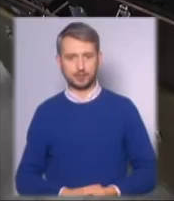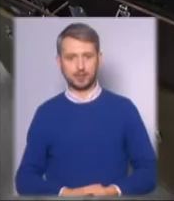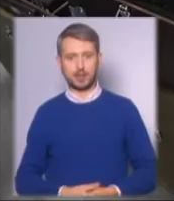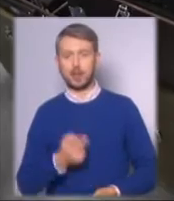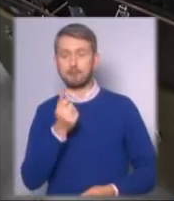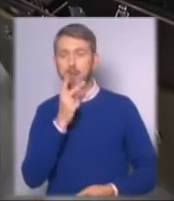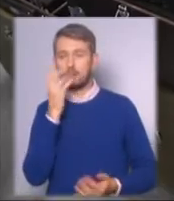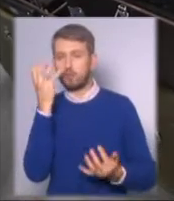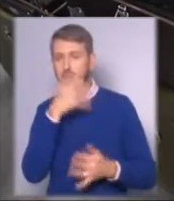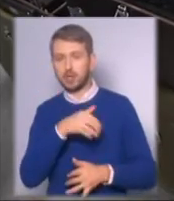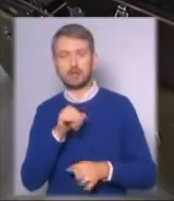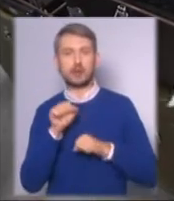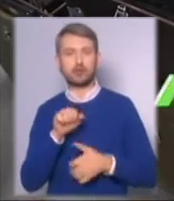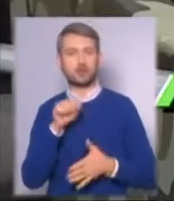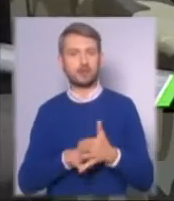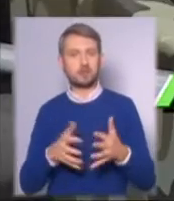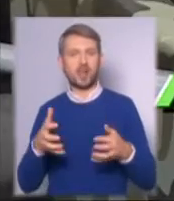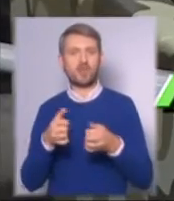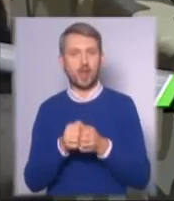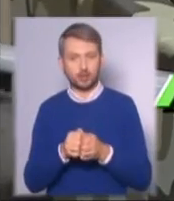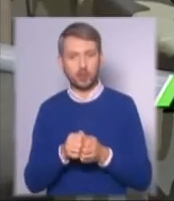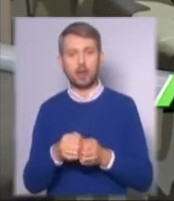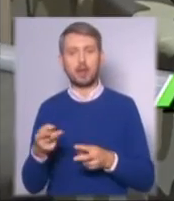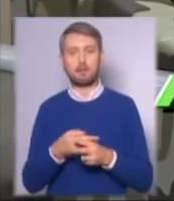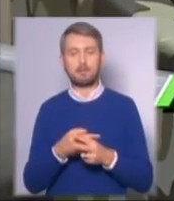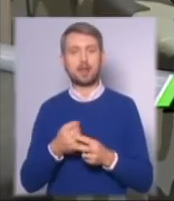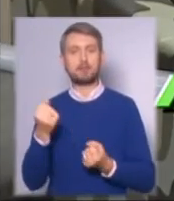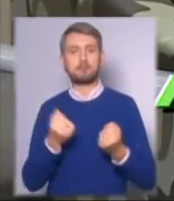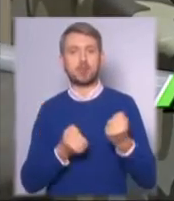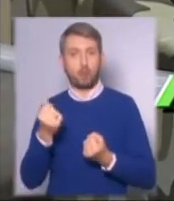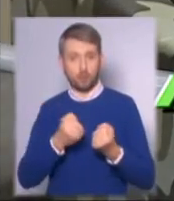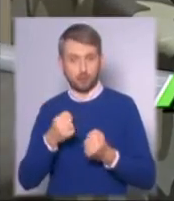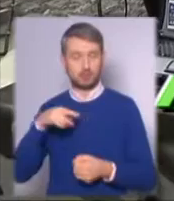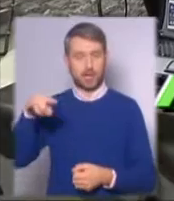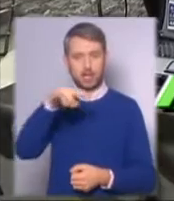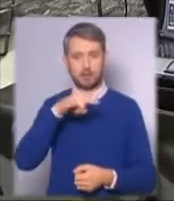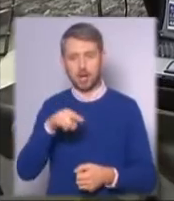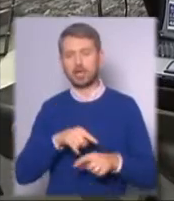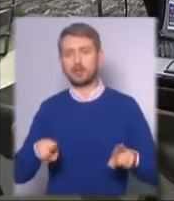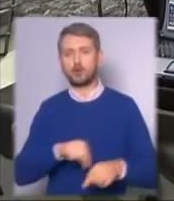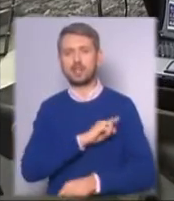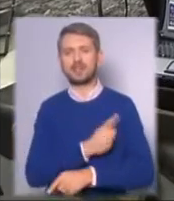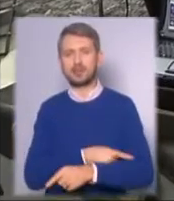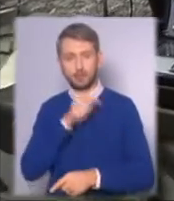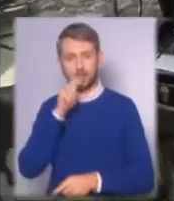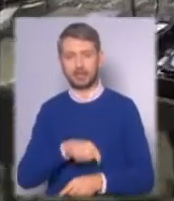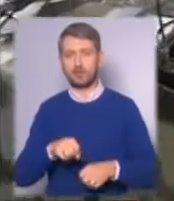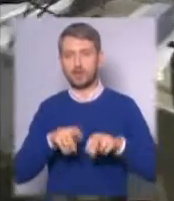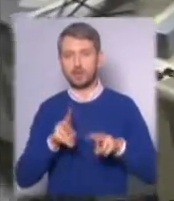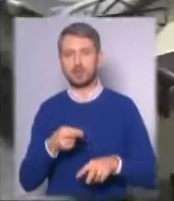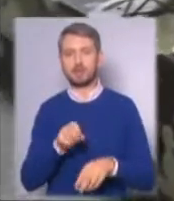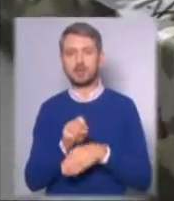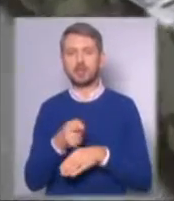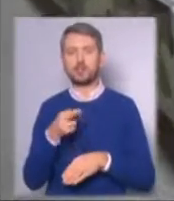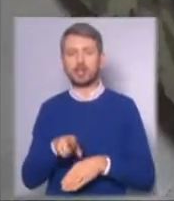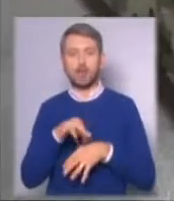Малопомітні та захищені від перехвату. Безпілотні літальні апарати, створені силами вітчизняних фахівців, призначені для ведення повітряної розвідки.